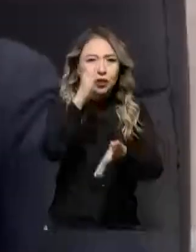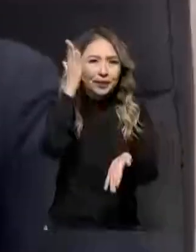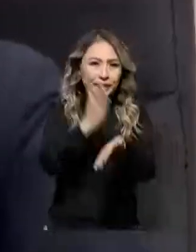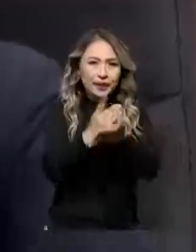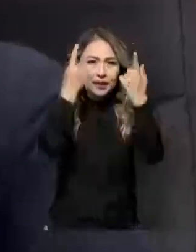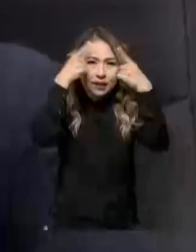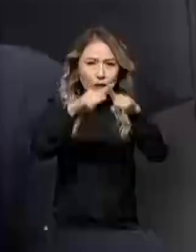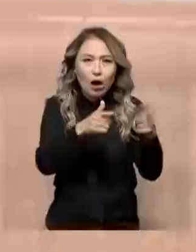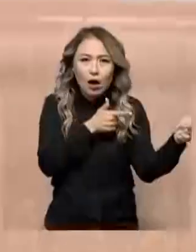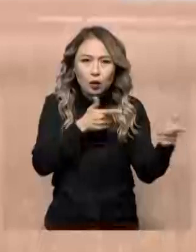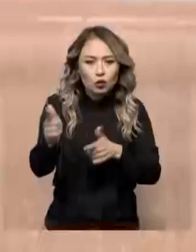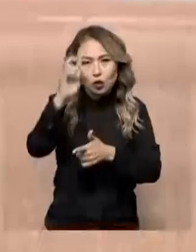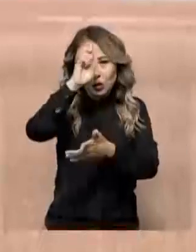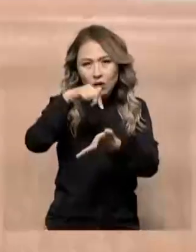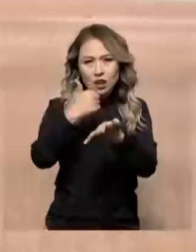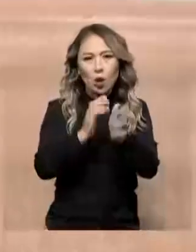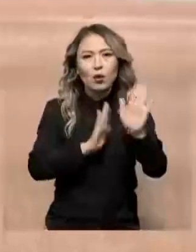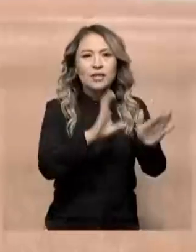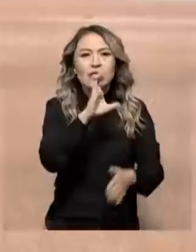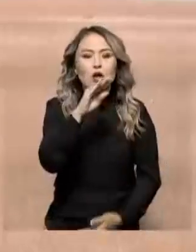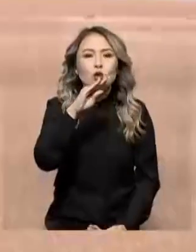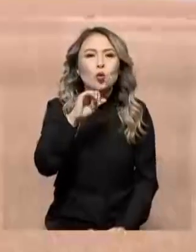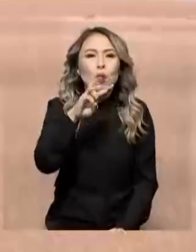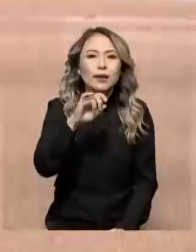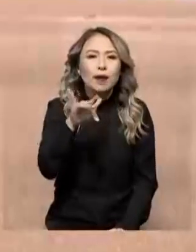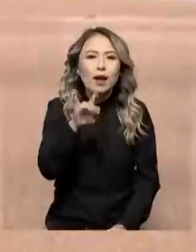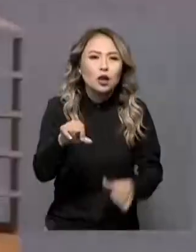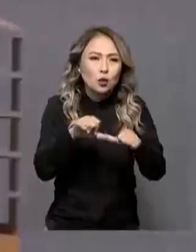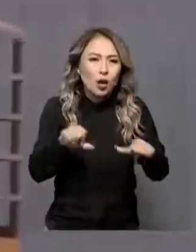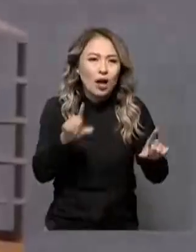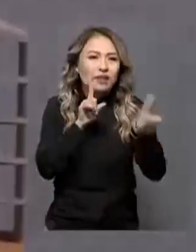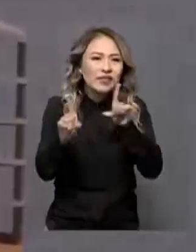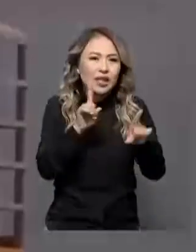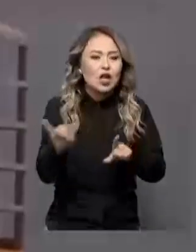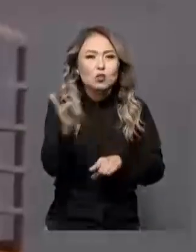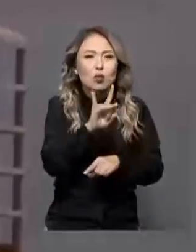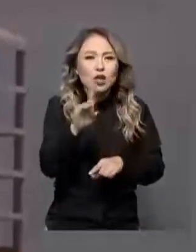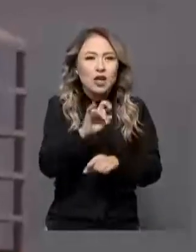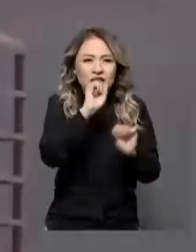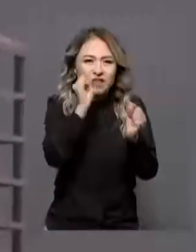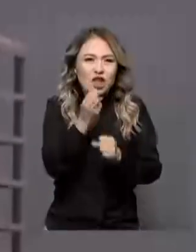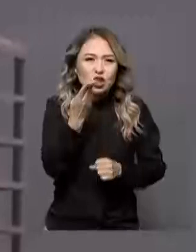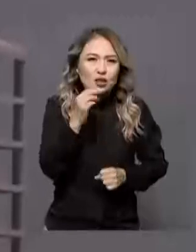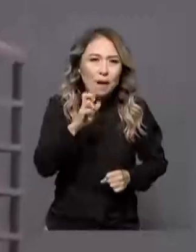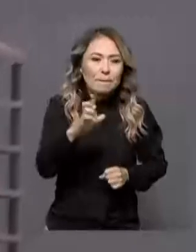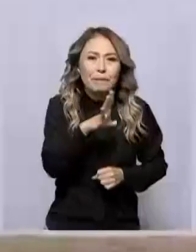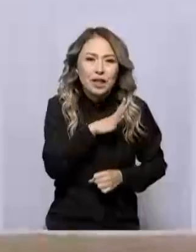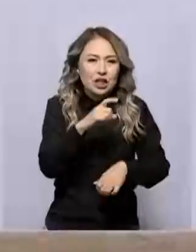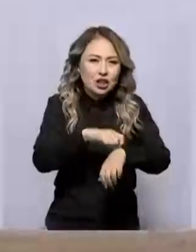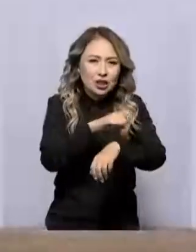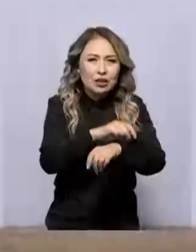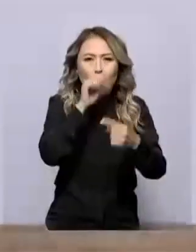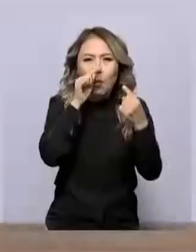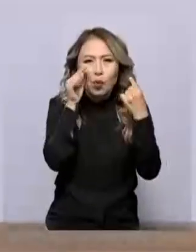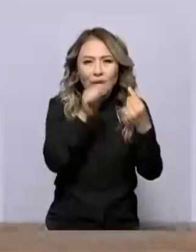техника сақадай сай. Үкімет басшысының орынбасары Серік Жұманғаринның төрағалығымен өткен республикалық жедел штаб отырысында шегірткелерге